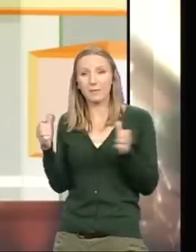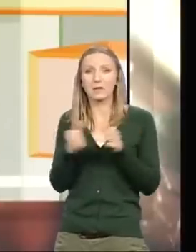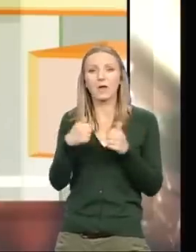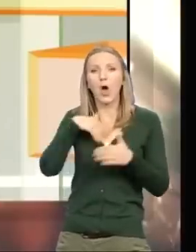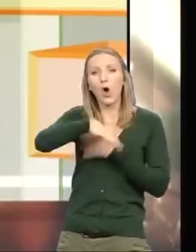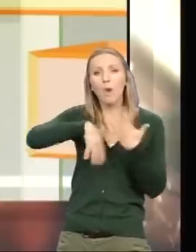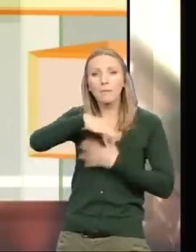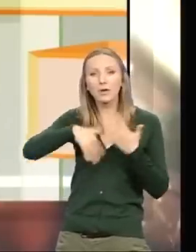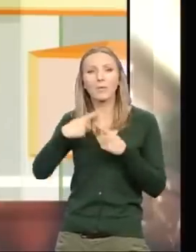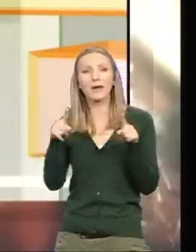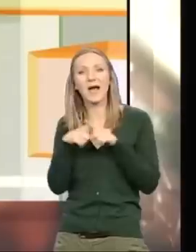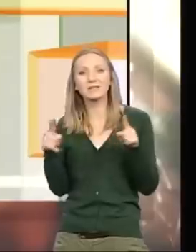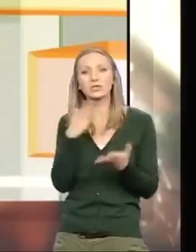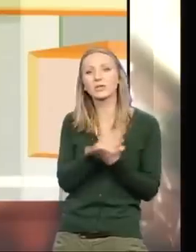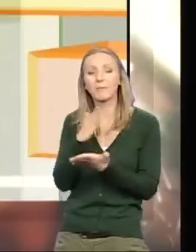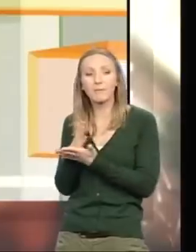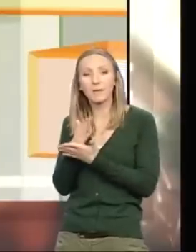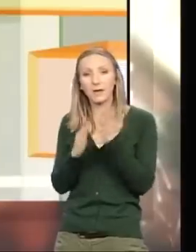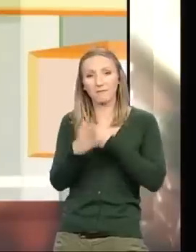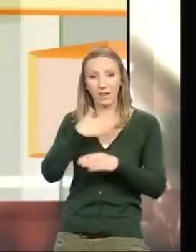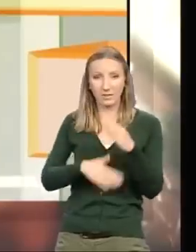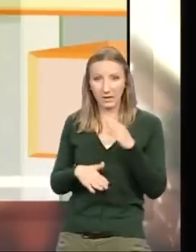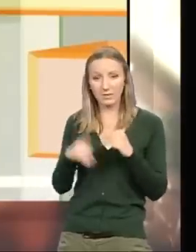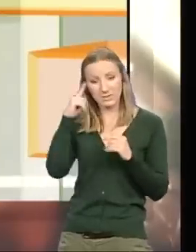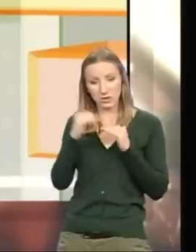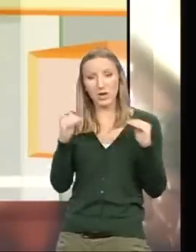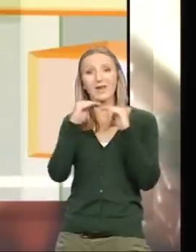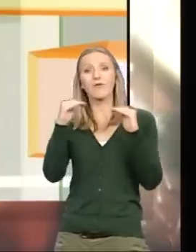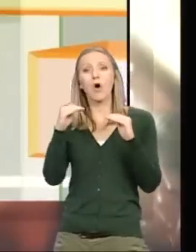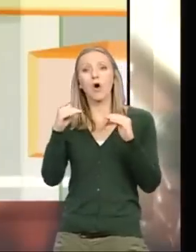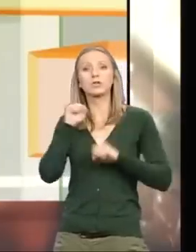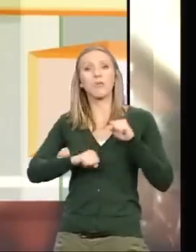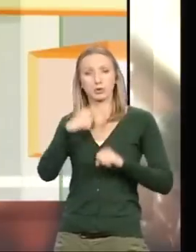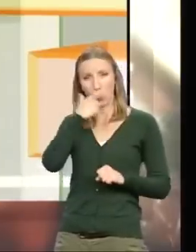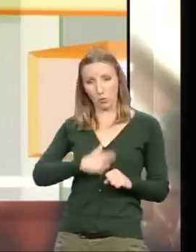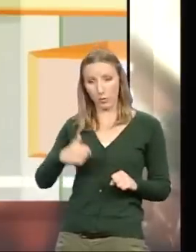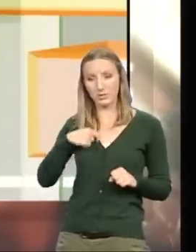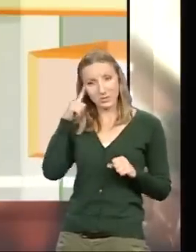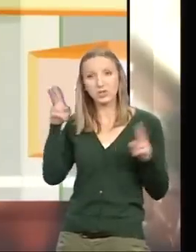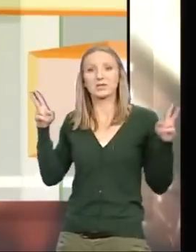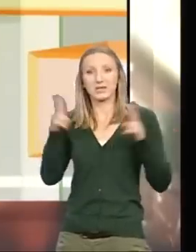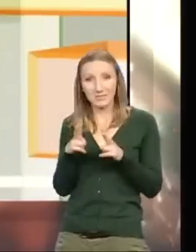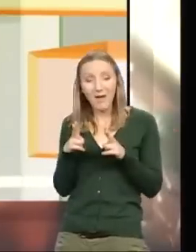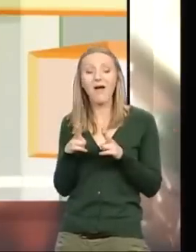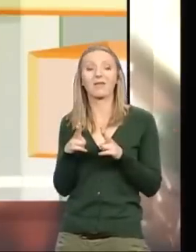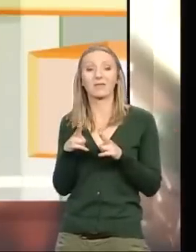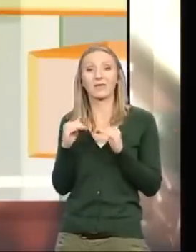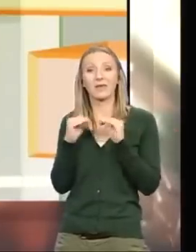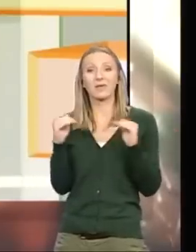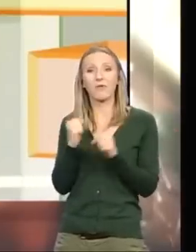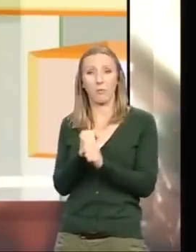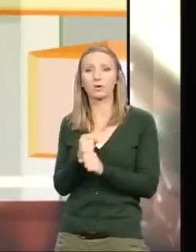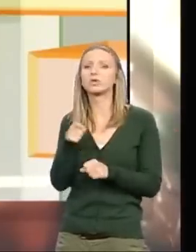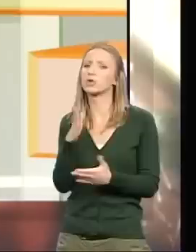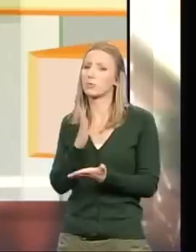recimo sa različitim ili tipovima invaliditeta, odnosno nivom sposobnosti, a to znači da se smanji nivou podrške. To bi bilo onda